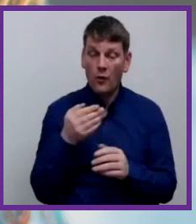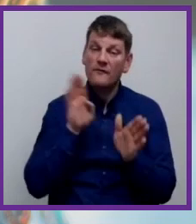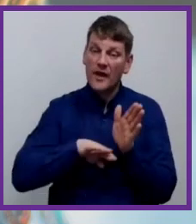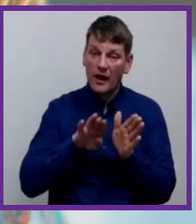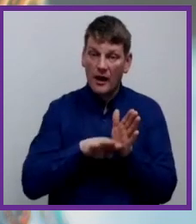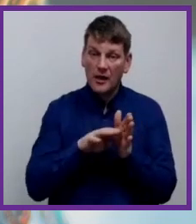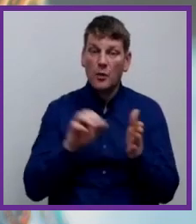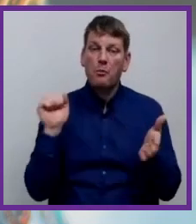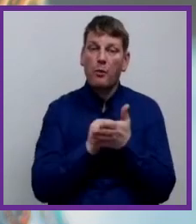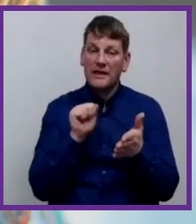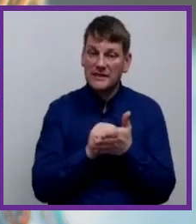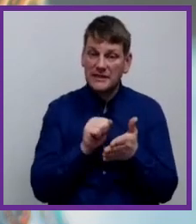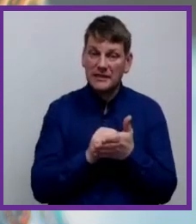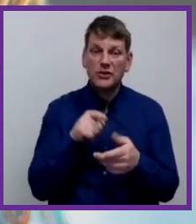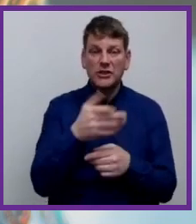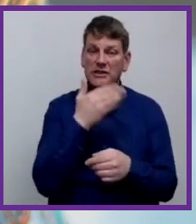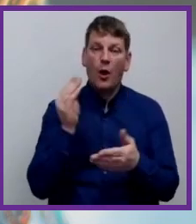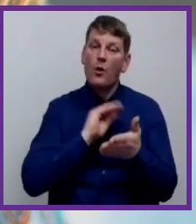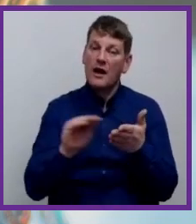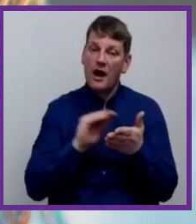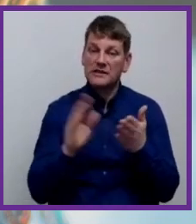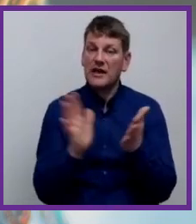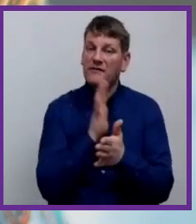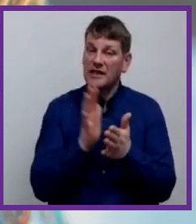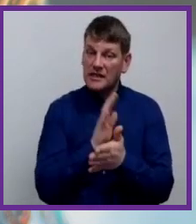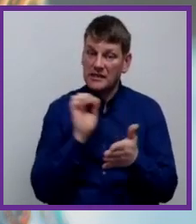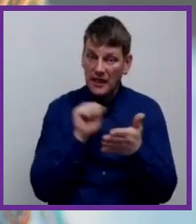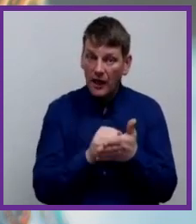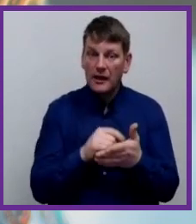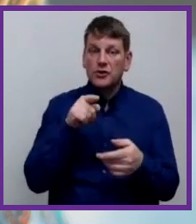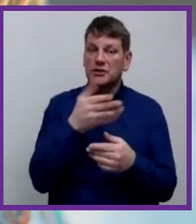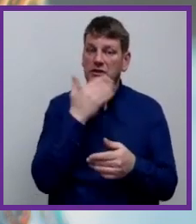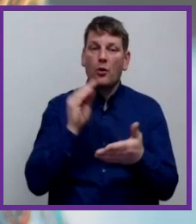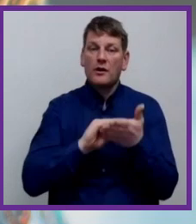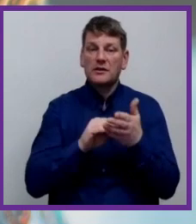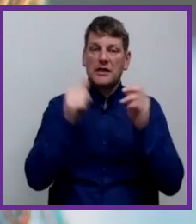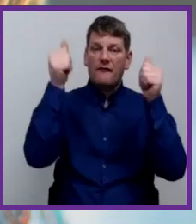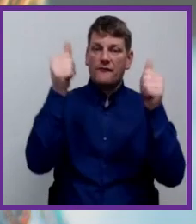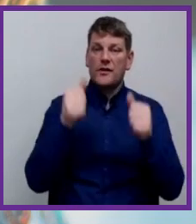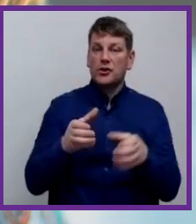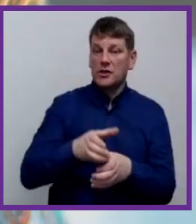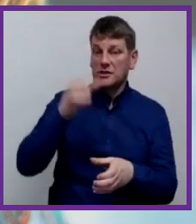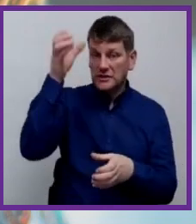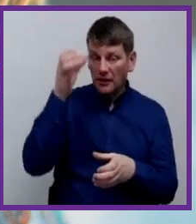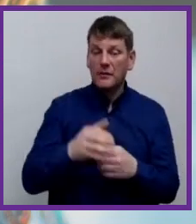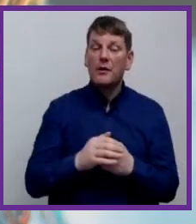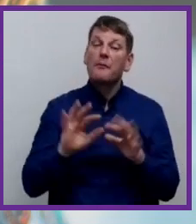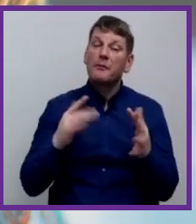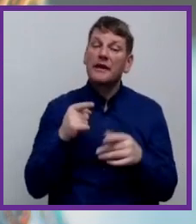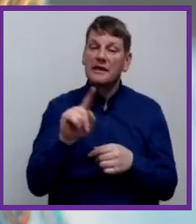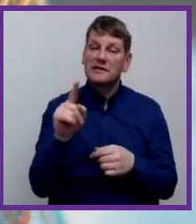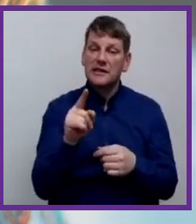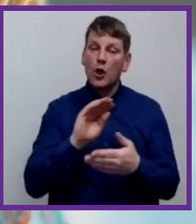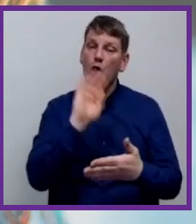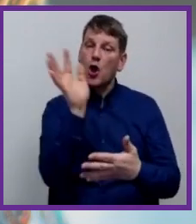vienkārši publicistika, šis nav raksts avīzē, šis nav raksts pie afišas saba tirgus laukumā, bet tas ir